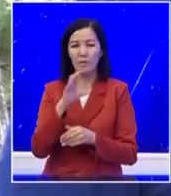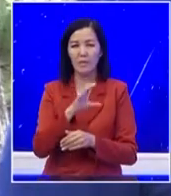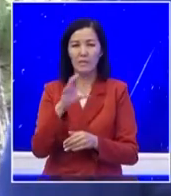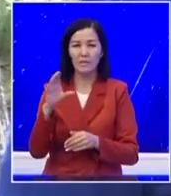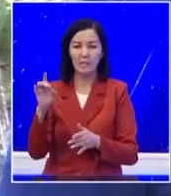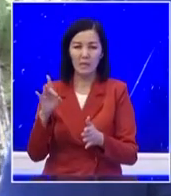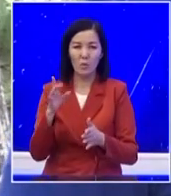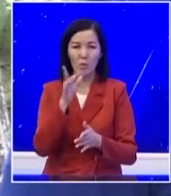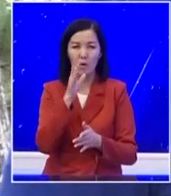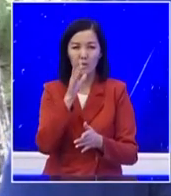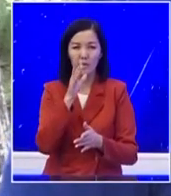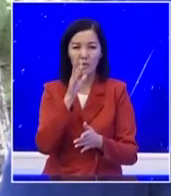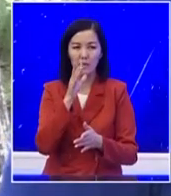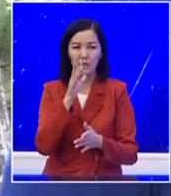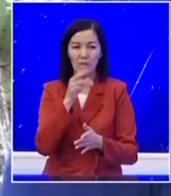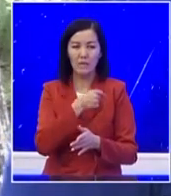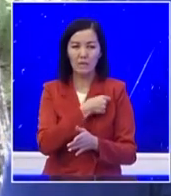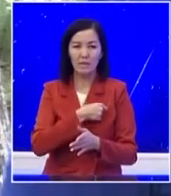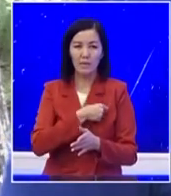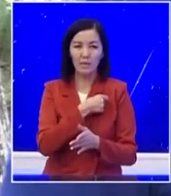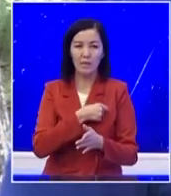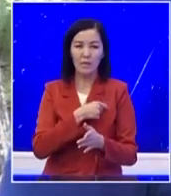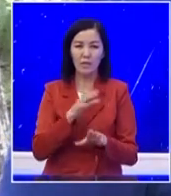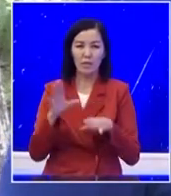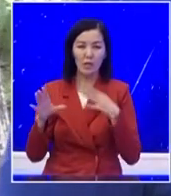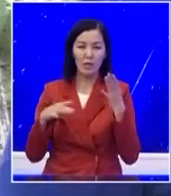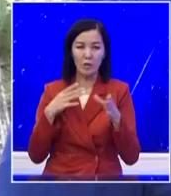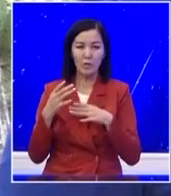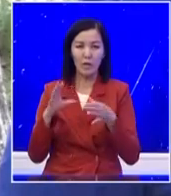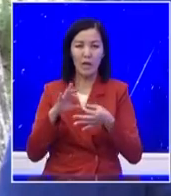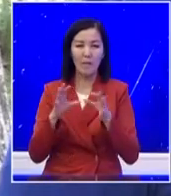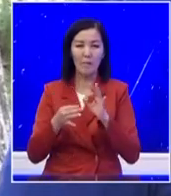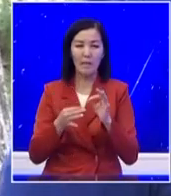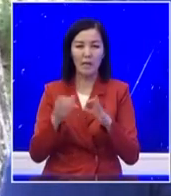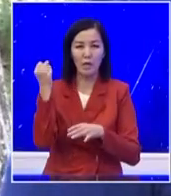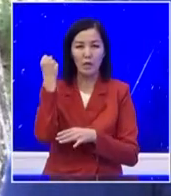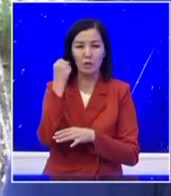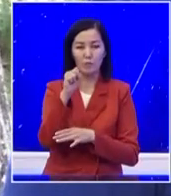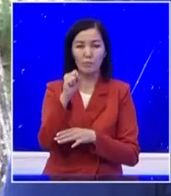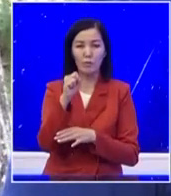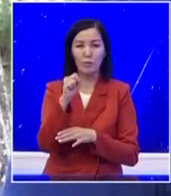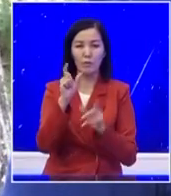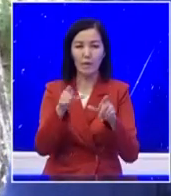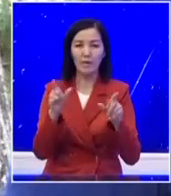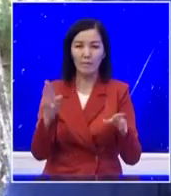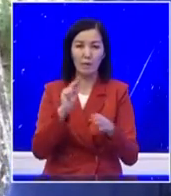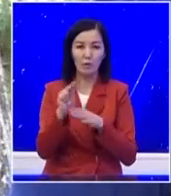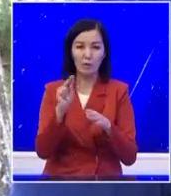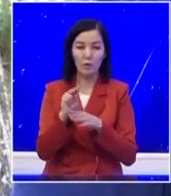мемлекетінде Пысаев дейтін жаттықтырушы болған. Ол көптеген олимпиада чемпиондарын, әлем чемпиондарын дайындаған кісі болатын.